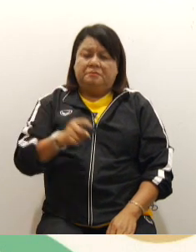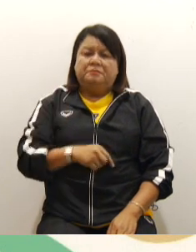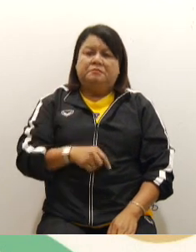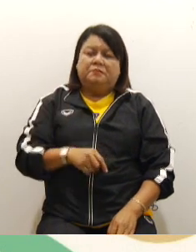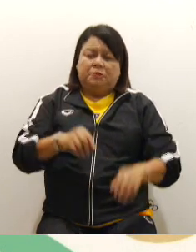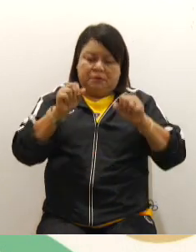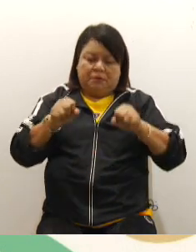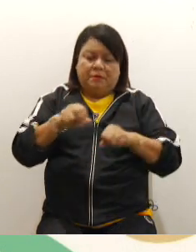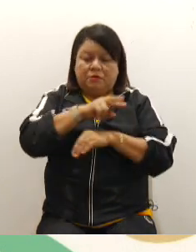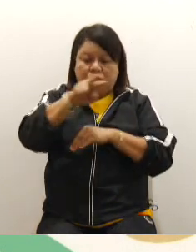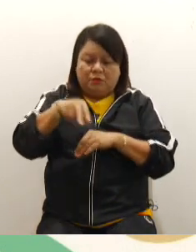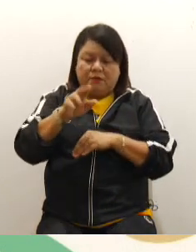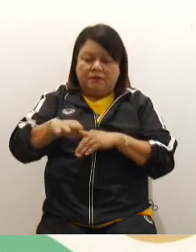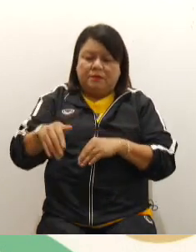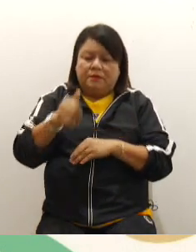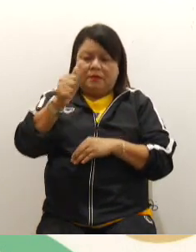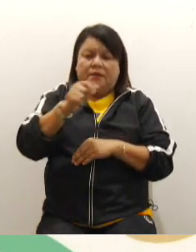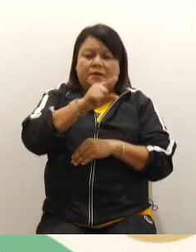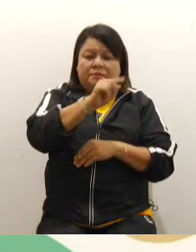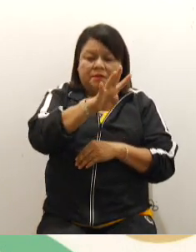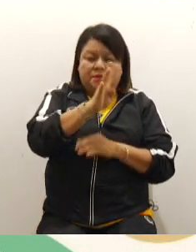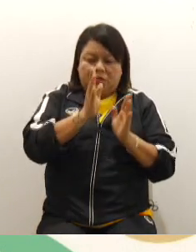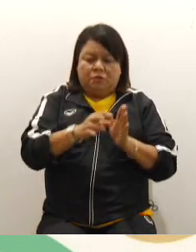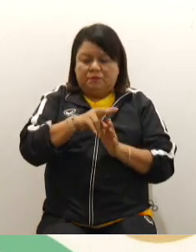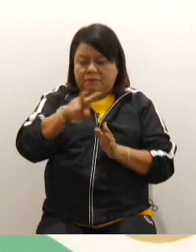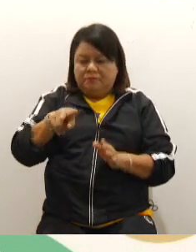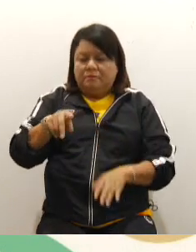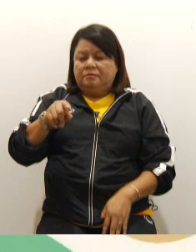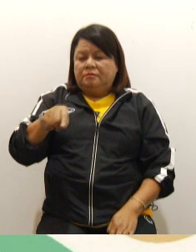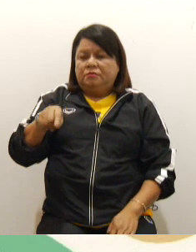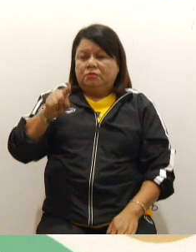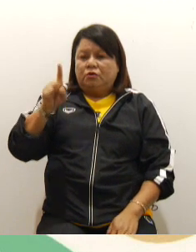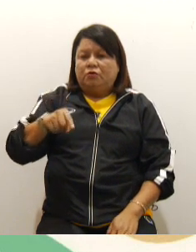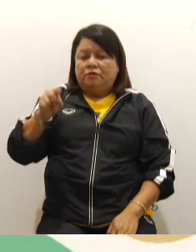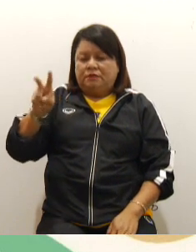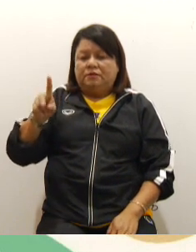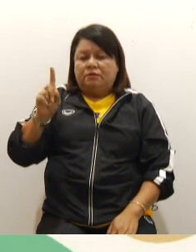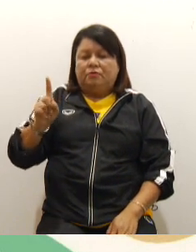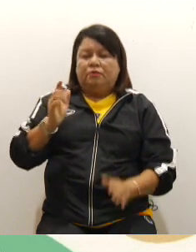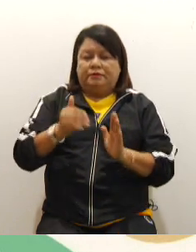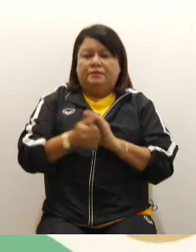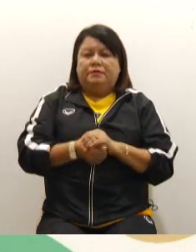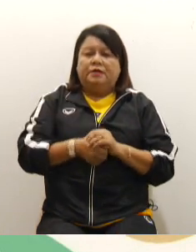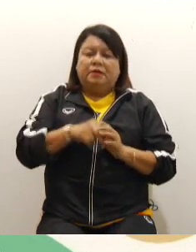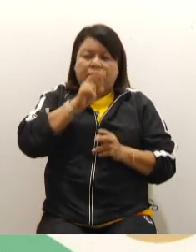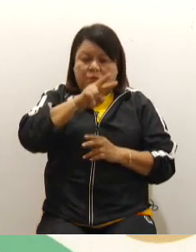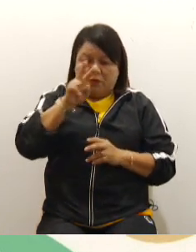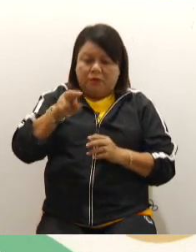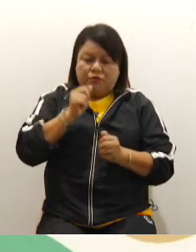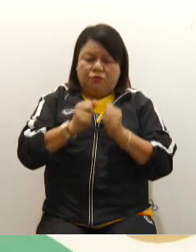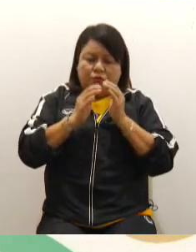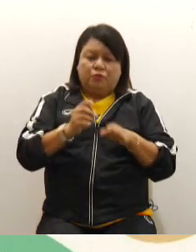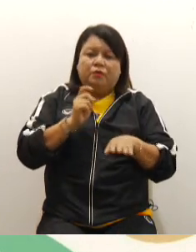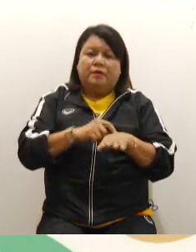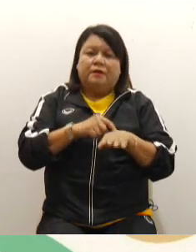แลเด็กได้ทั่วถึงแค่นั้นเราสามารถจัดโต๊ะในห้องปฏิบัติการคือวางโต๊ะในห้องปฏิบัติการเนี่ยให้มองเห็นทุกคนในเวลาเดียวกันได้แ